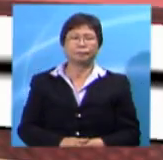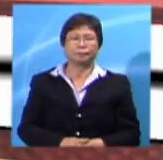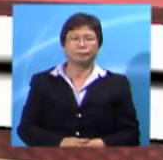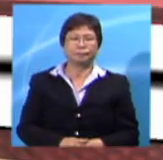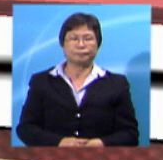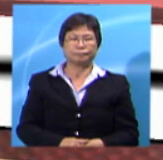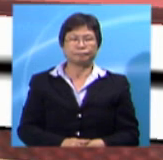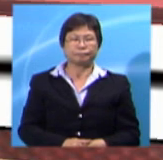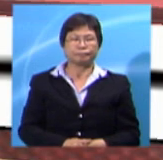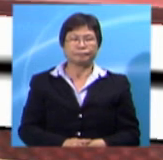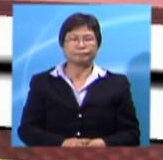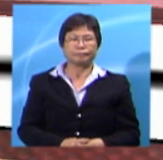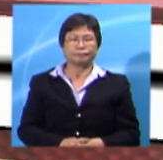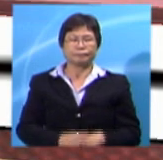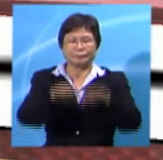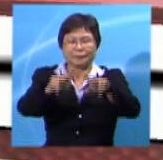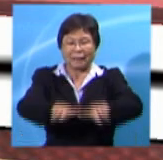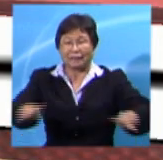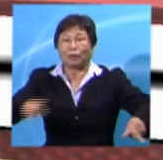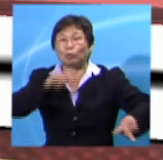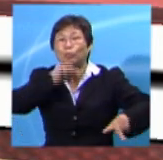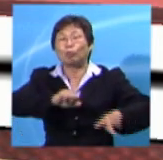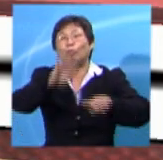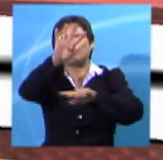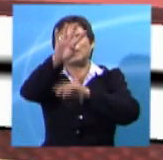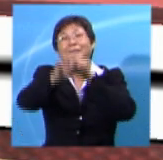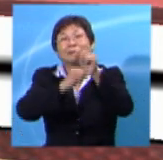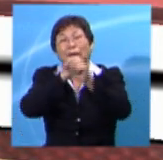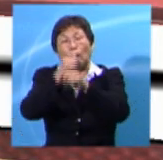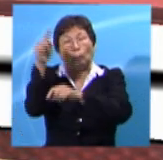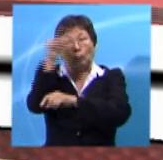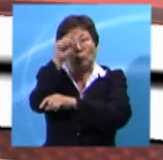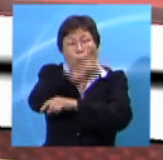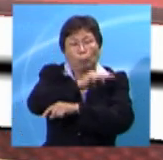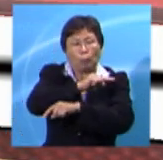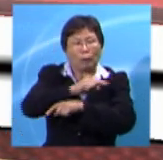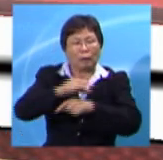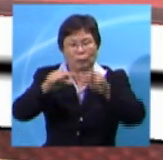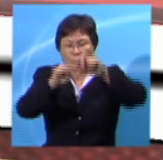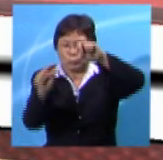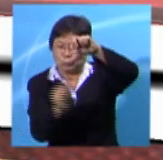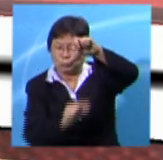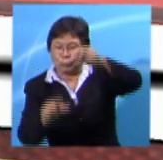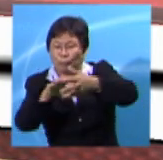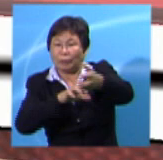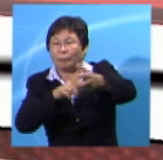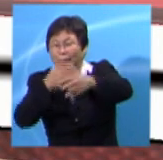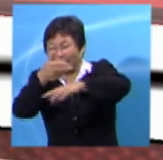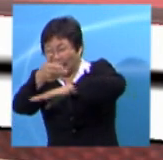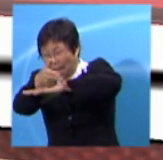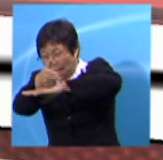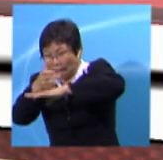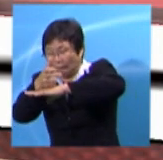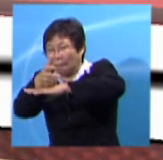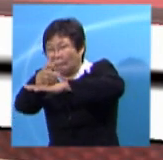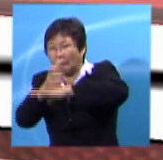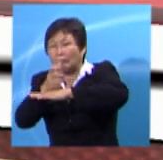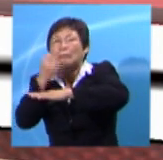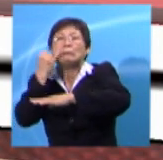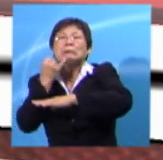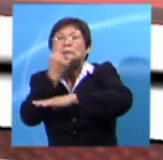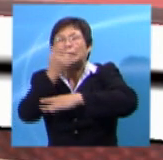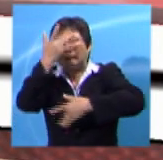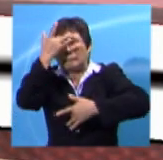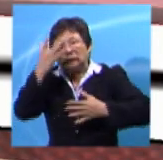Award kanakkanak berusia 4 tahun yang parah dengan usus pecah akibat tembakan kejam Israel antara